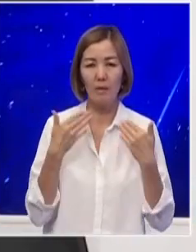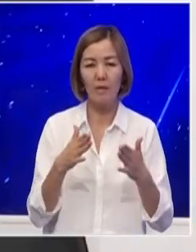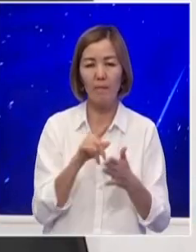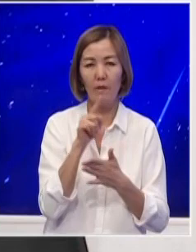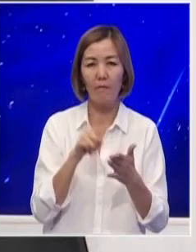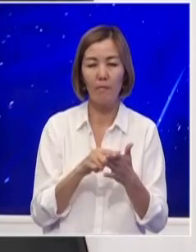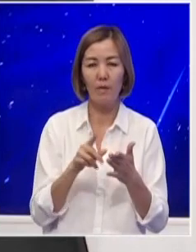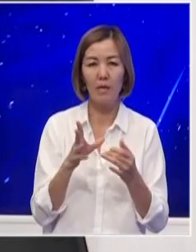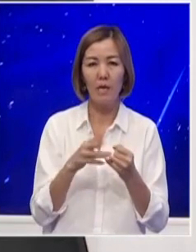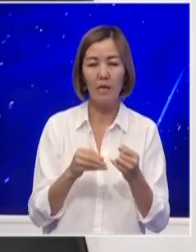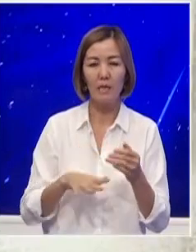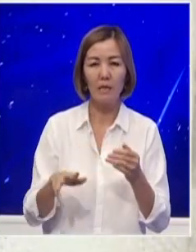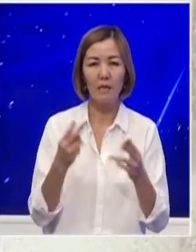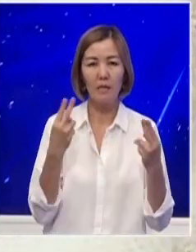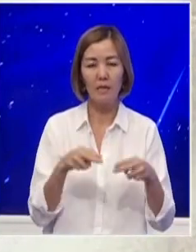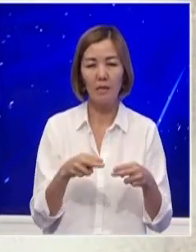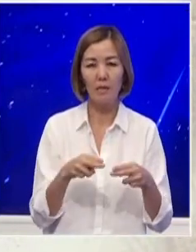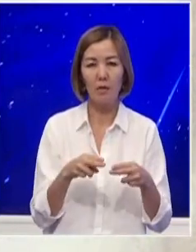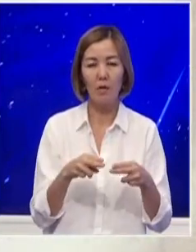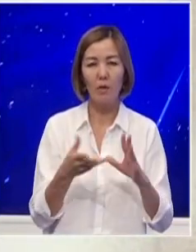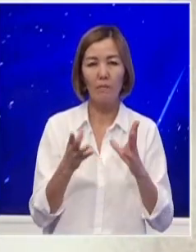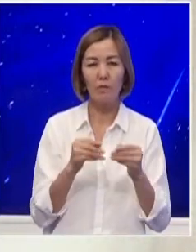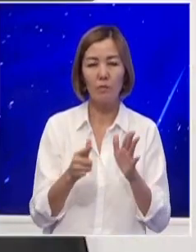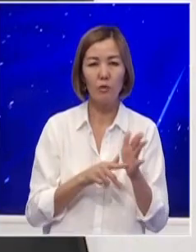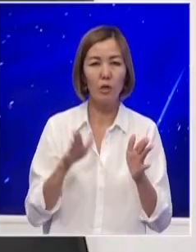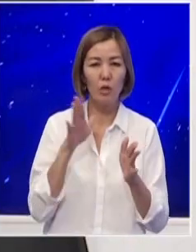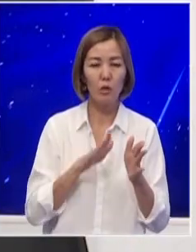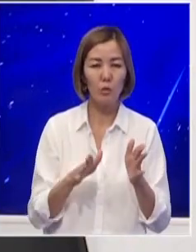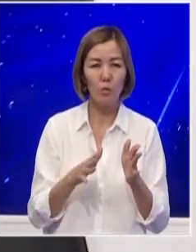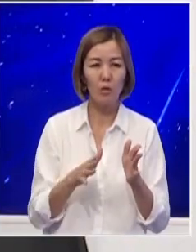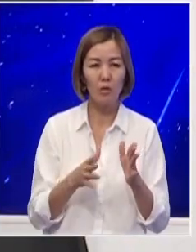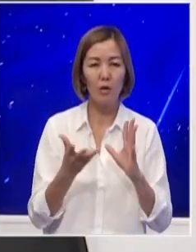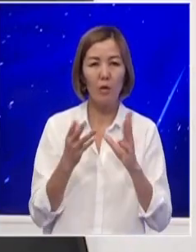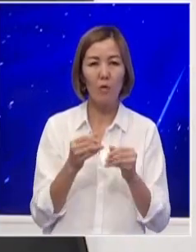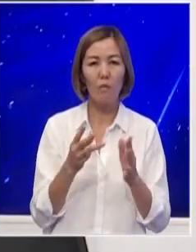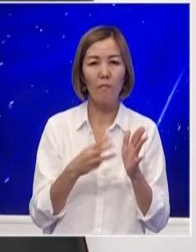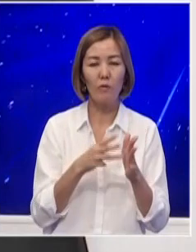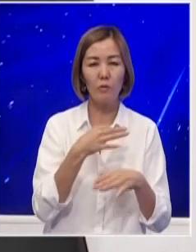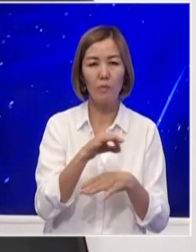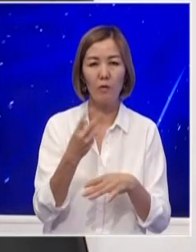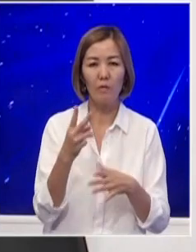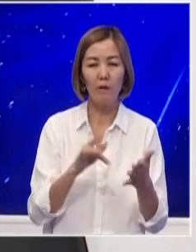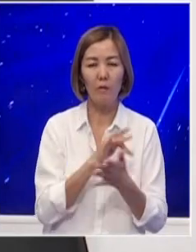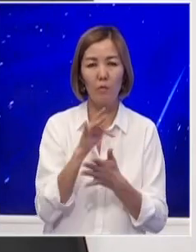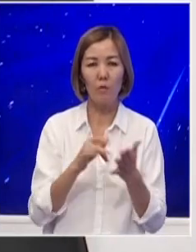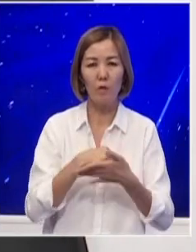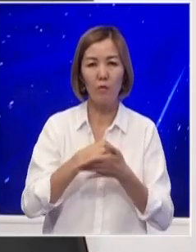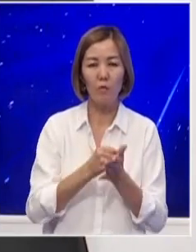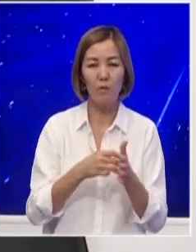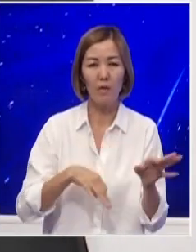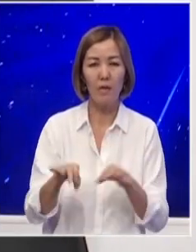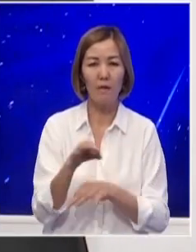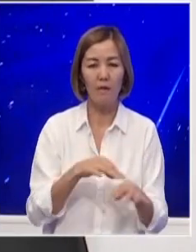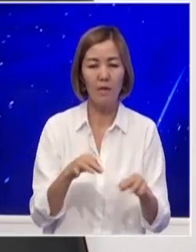вопросам территориальных границ и занимаемой площади областью ЖТСУ, в которой насчитывается 8 районов и 2 города. Для утверждения географической